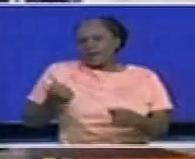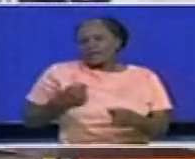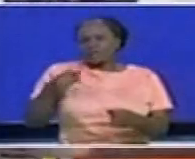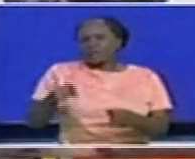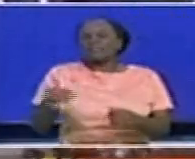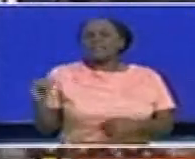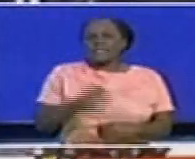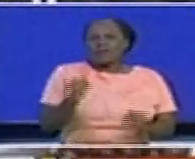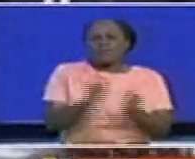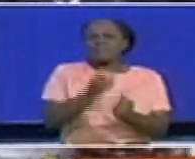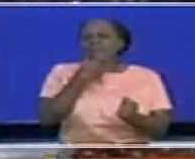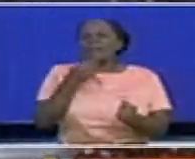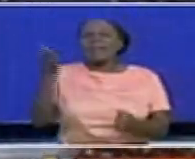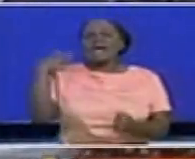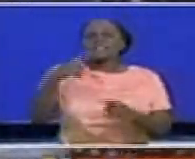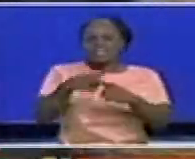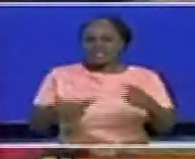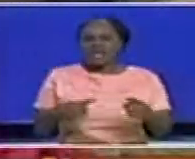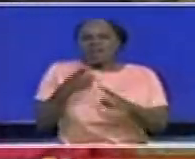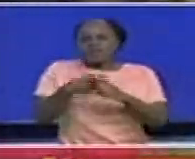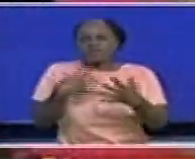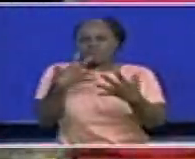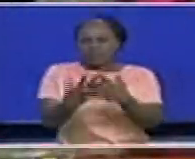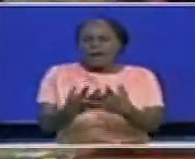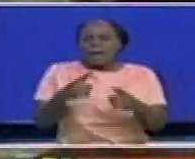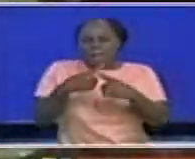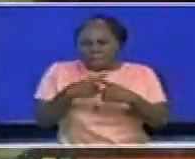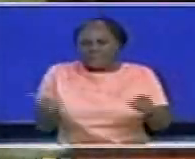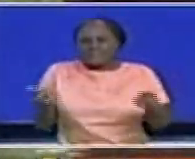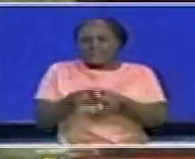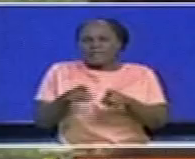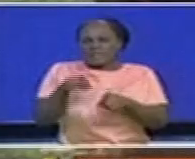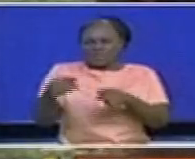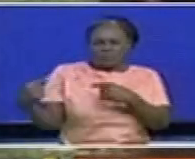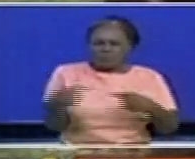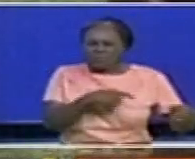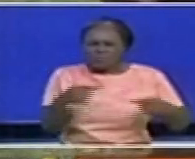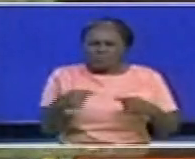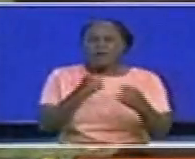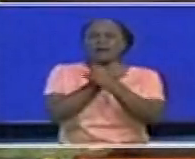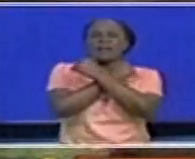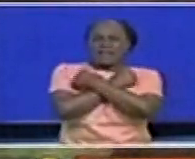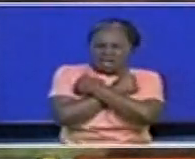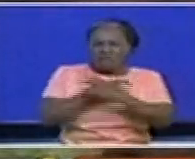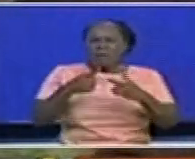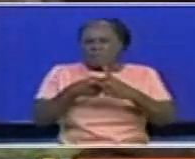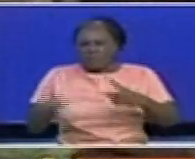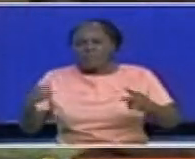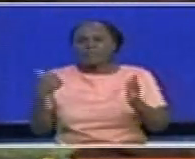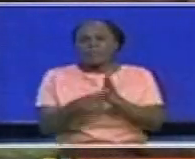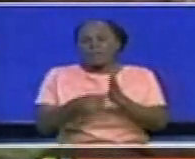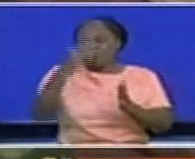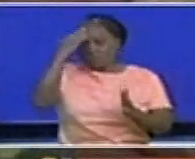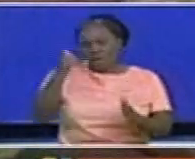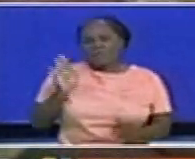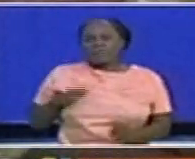kuishi na mwanamume huyo mwaka jana alipotoka jela. Hata hivyo, duru zasema kuwa huenda mzozo wa kimapenzi kuwa chanzo, kwani adaiwa kuwa